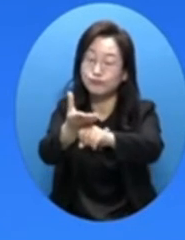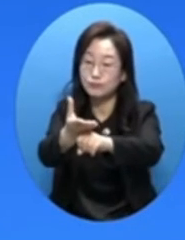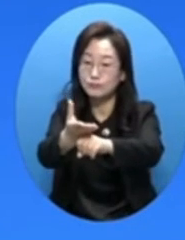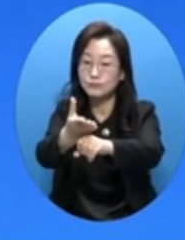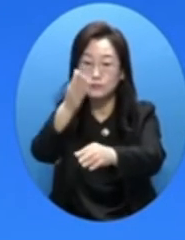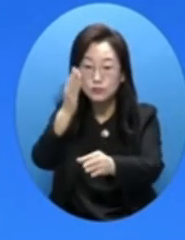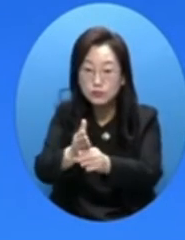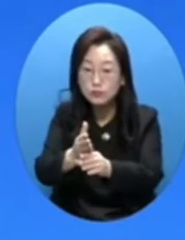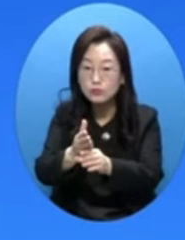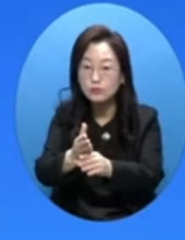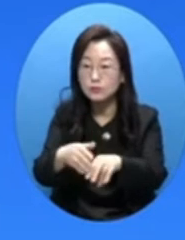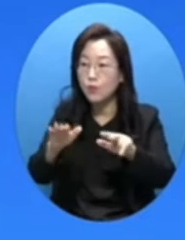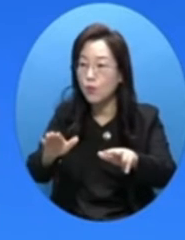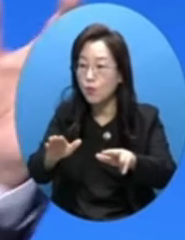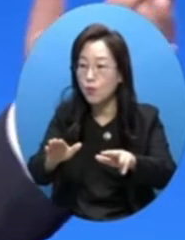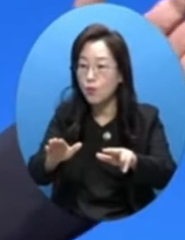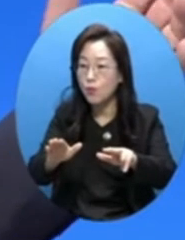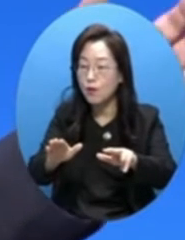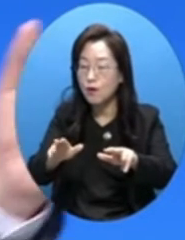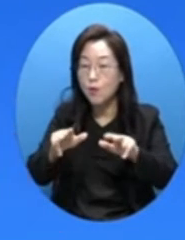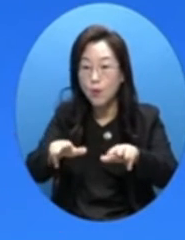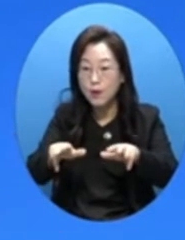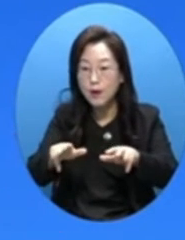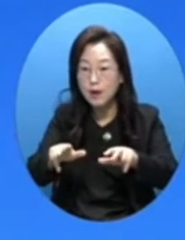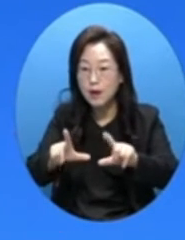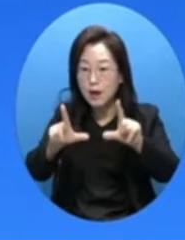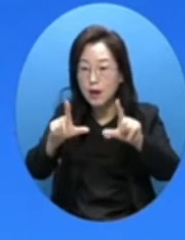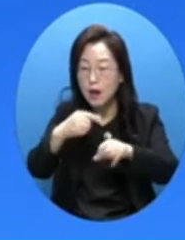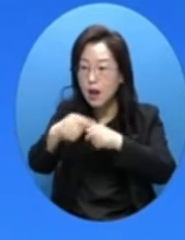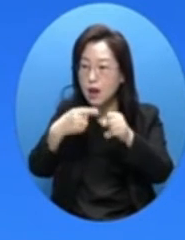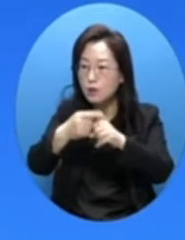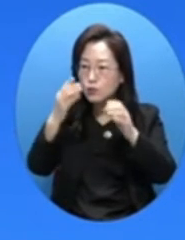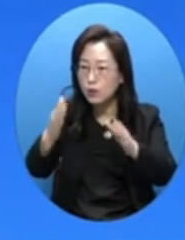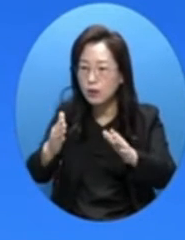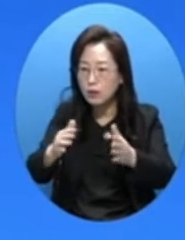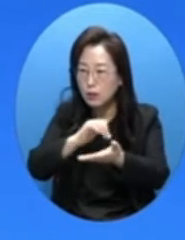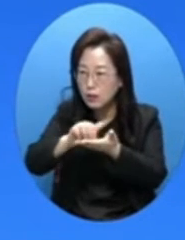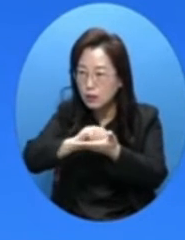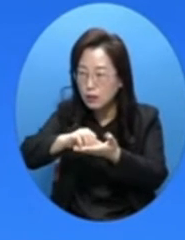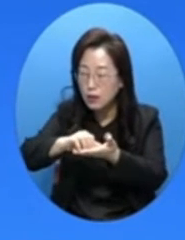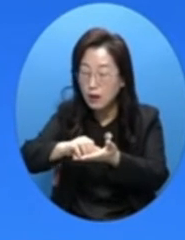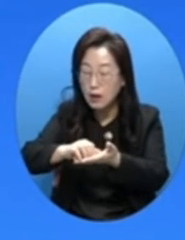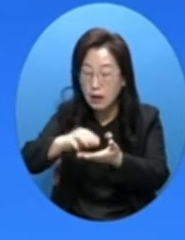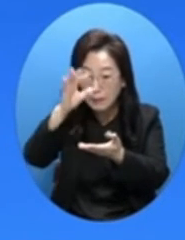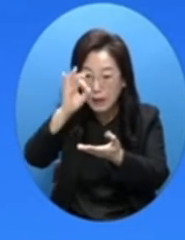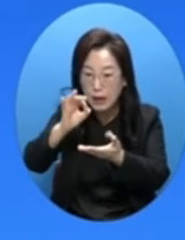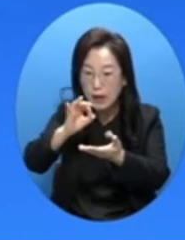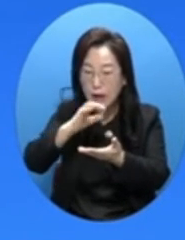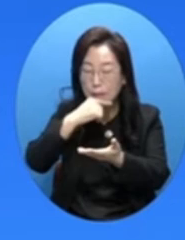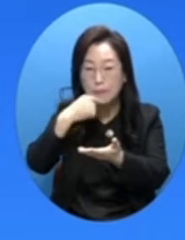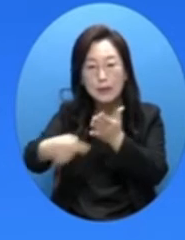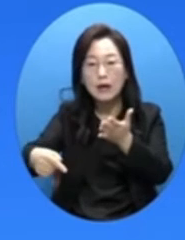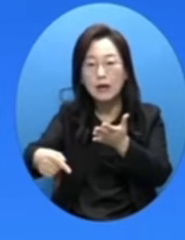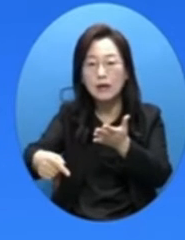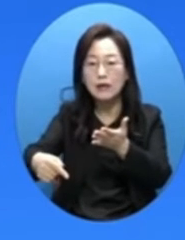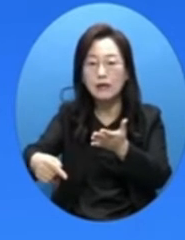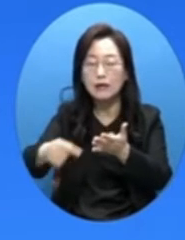우리나라가 올해 최근 몇십 년 만에 가장 큰 적자를 폭을 갖고 왔는데 엄청난